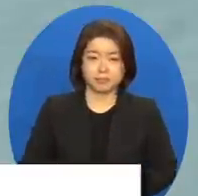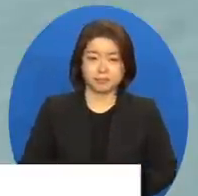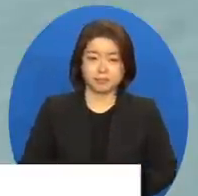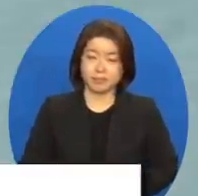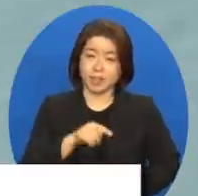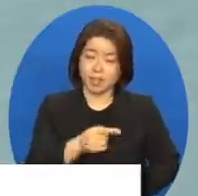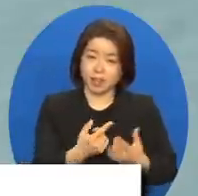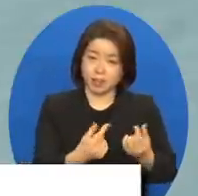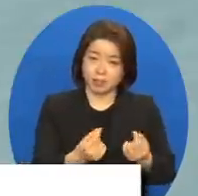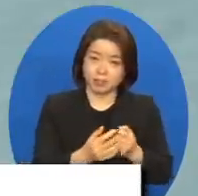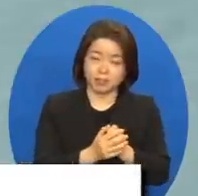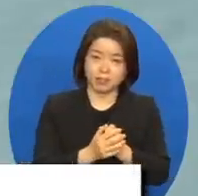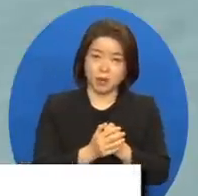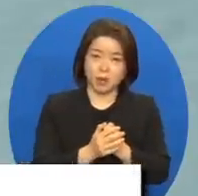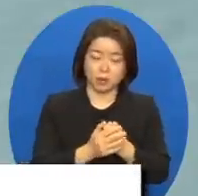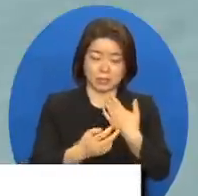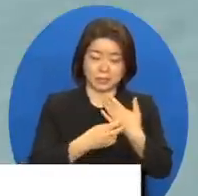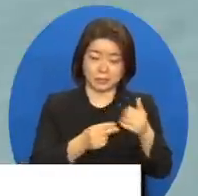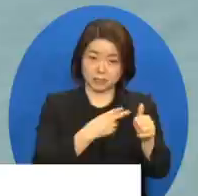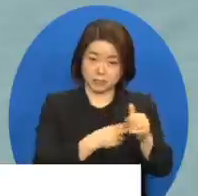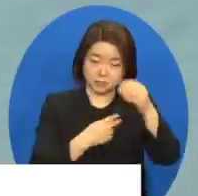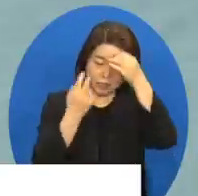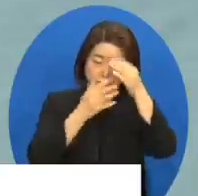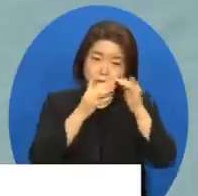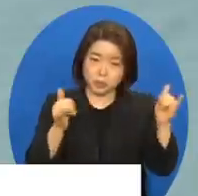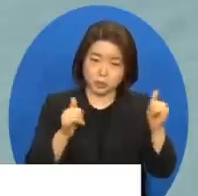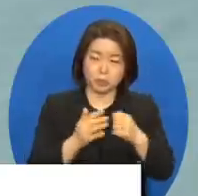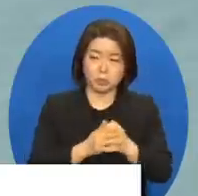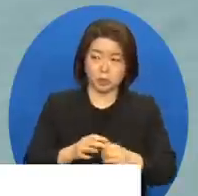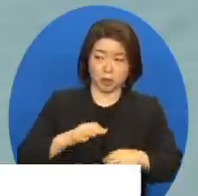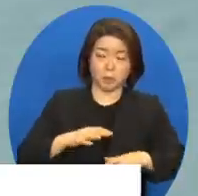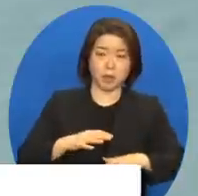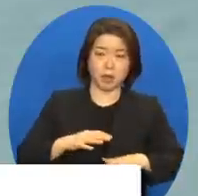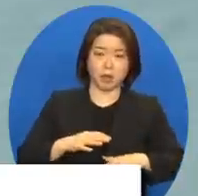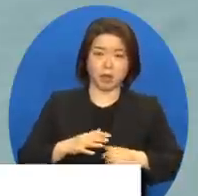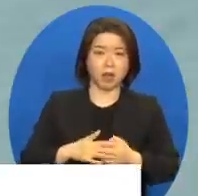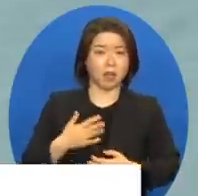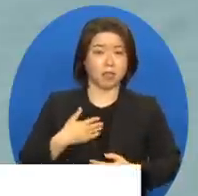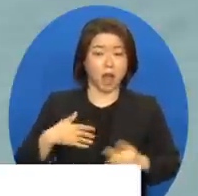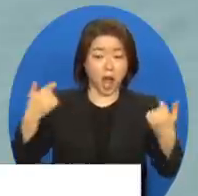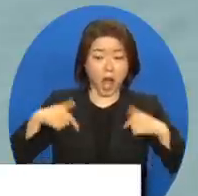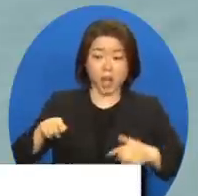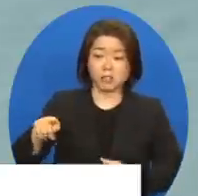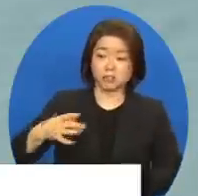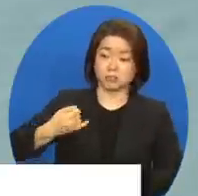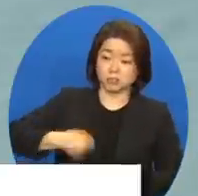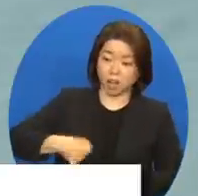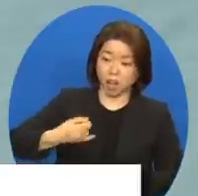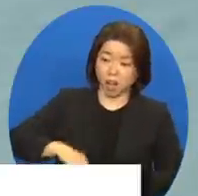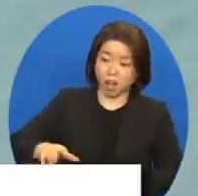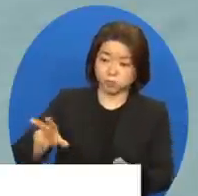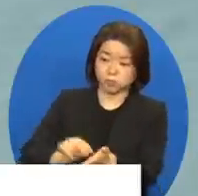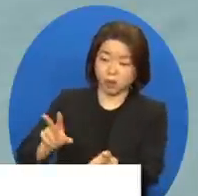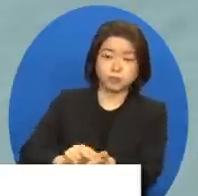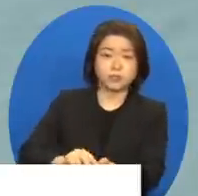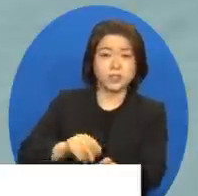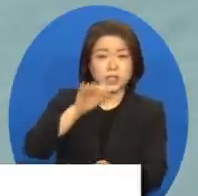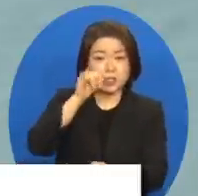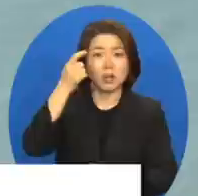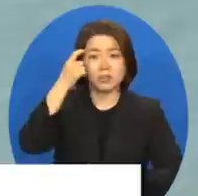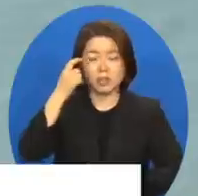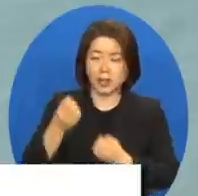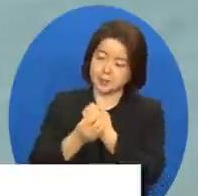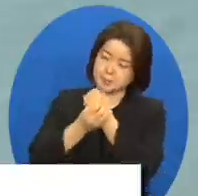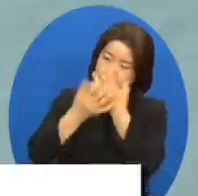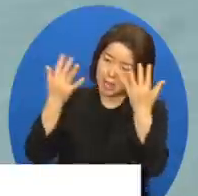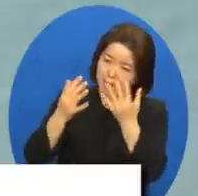그 성도님이 깜짝 놀랐대요. 자기는 그동안에 늘 딸이 문제라고 생각했대요. 딸이 좀 밝은